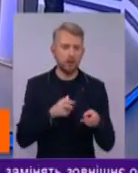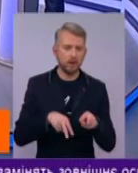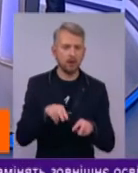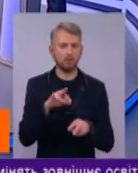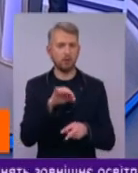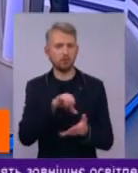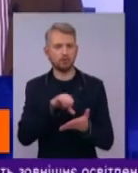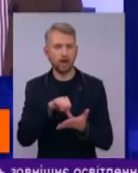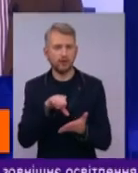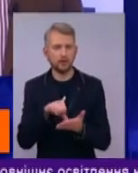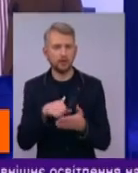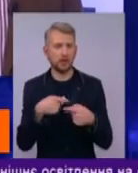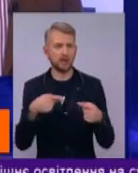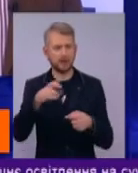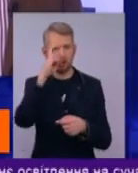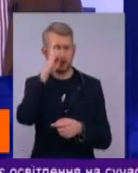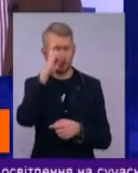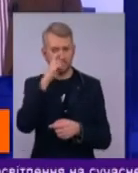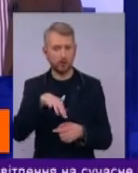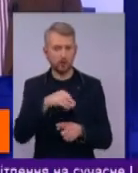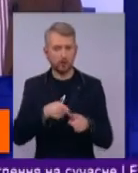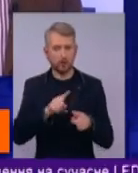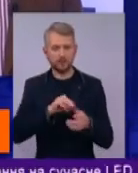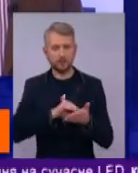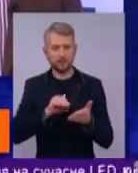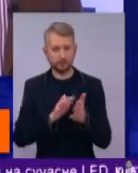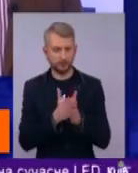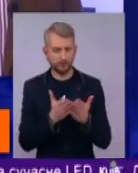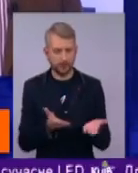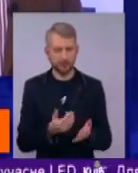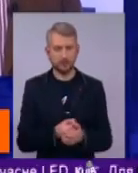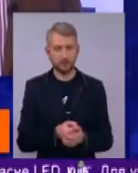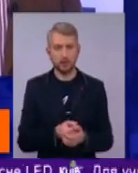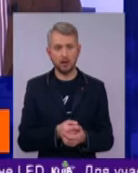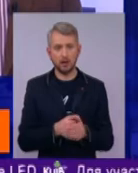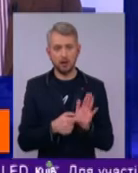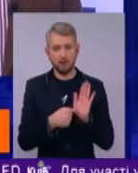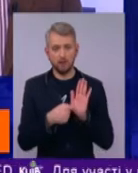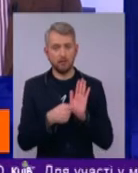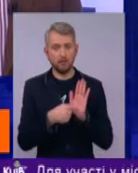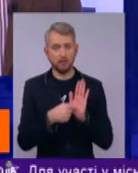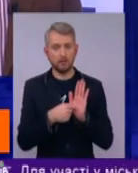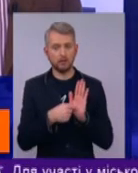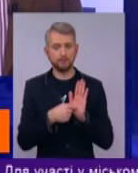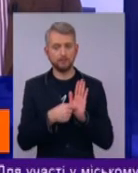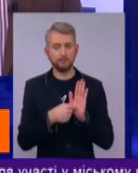участию различных государств. Все это вот изложено. Вот это вот как раз я хотел